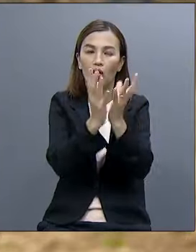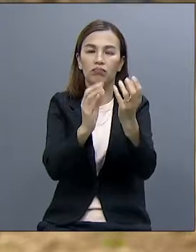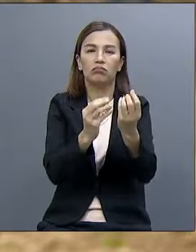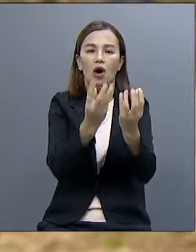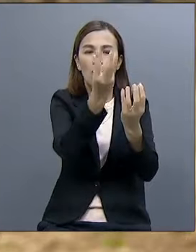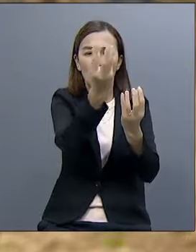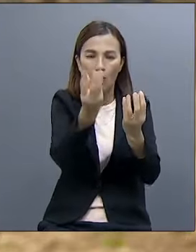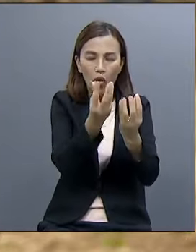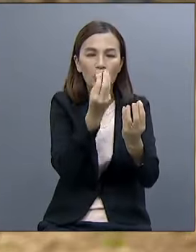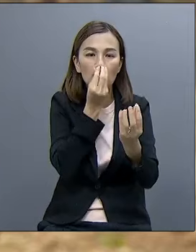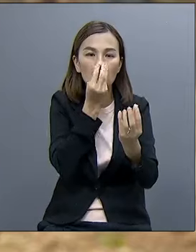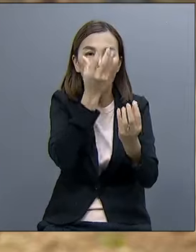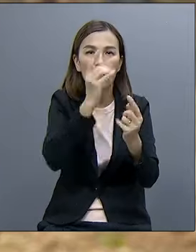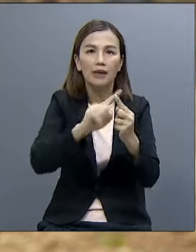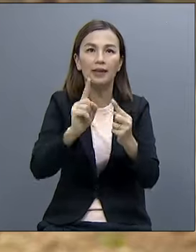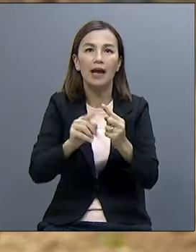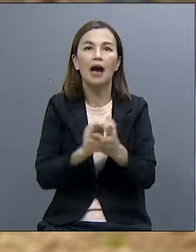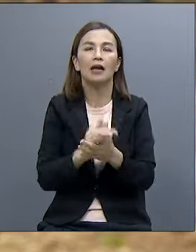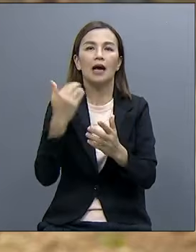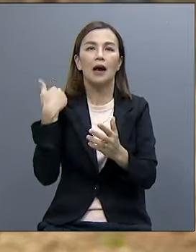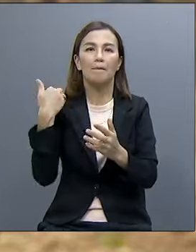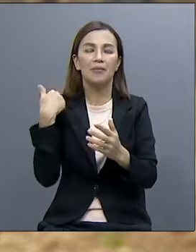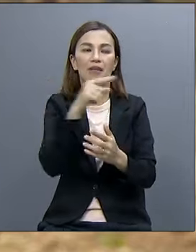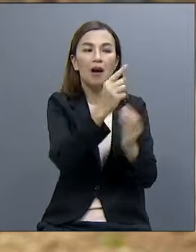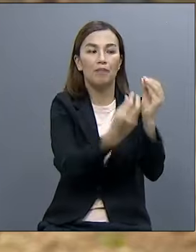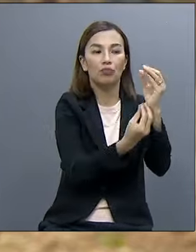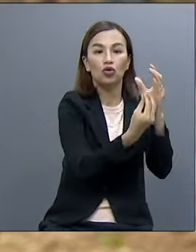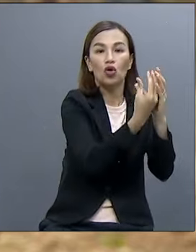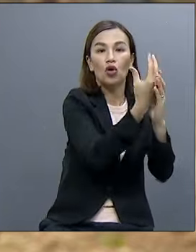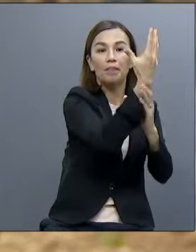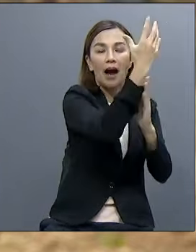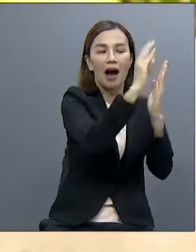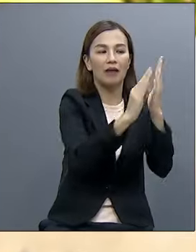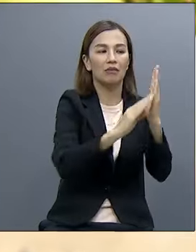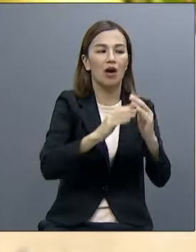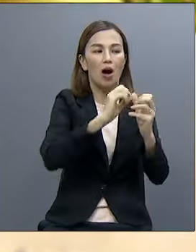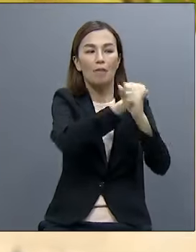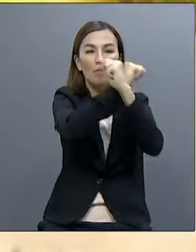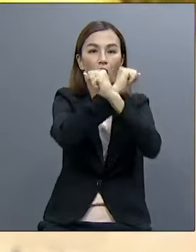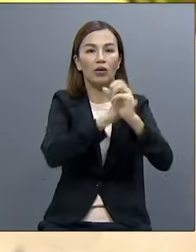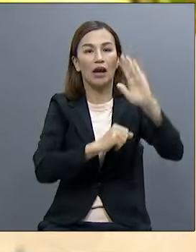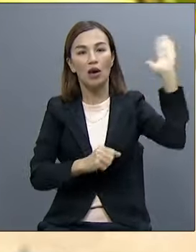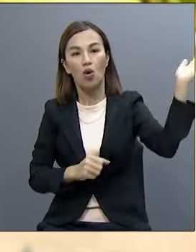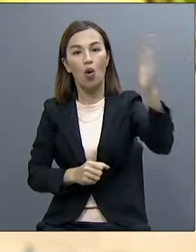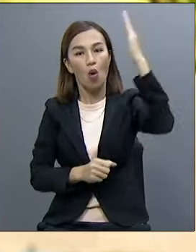ล้วเราก็มีการปลูกต้นไม้ใหญ่ไม้ป่าทางทิศใต้เพื่อป้องกันลมมรสุม